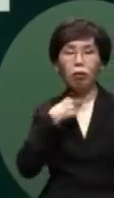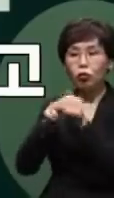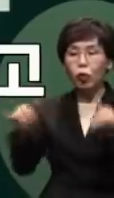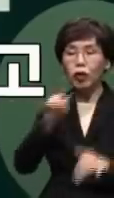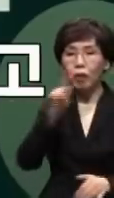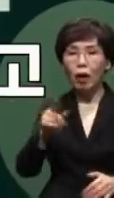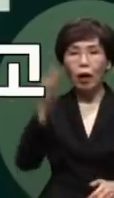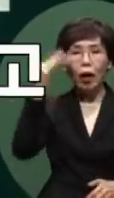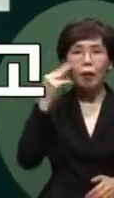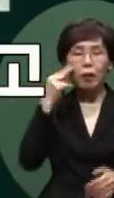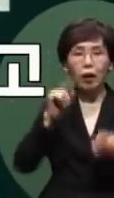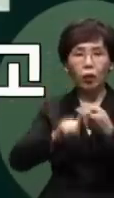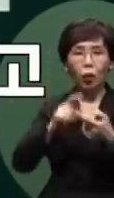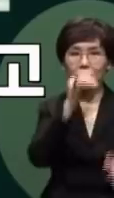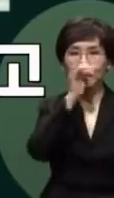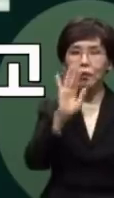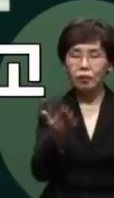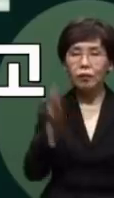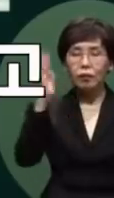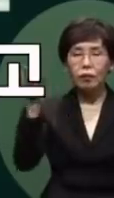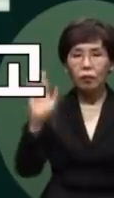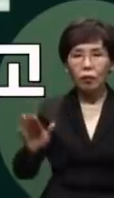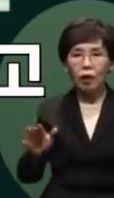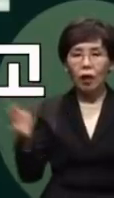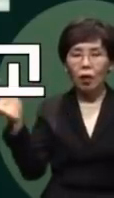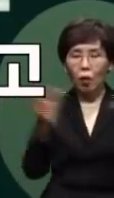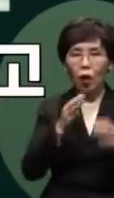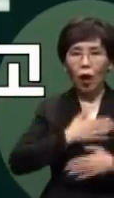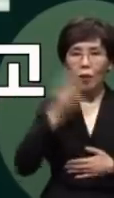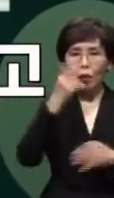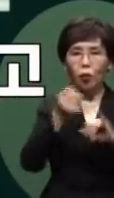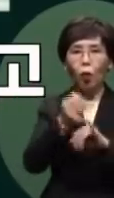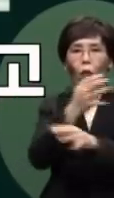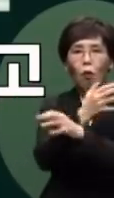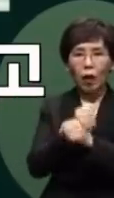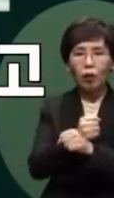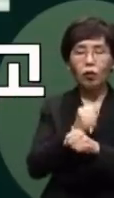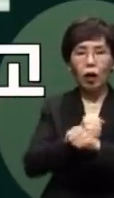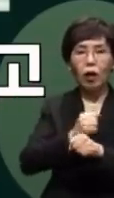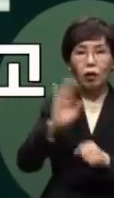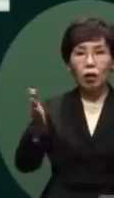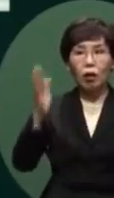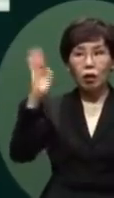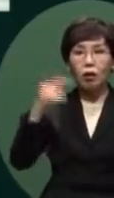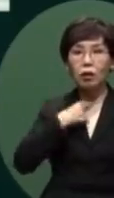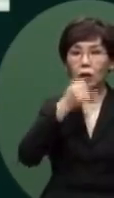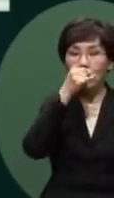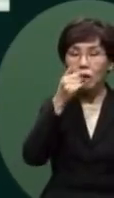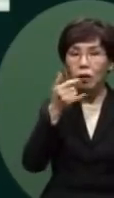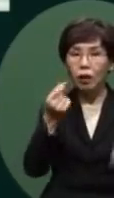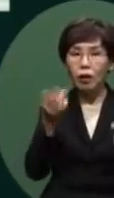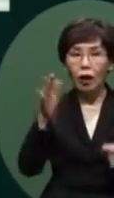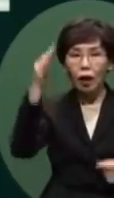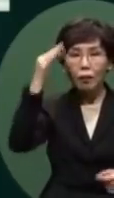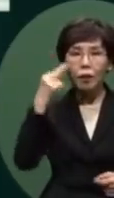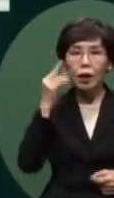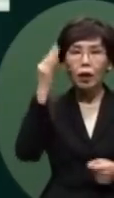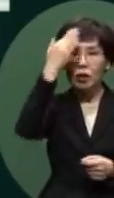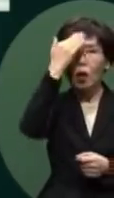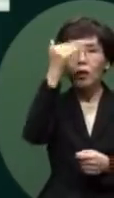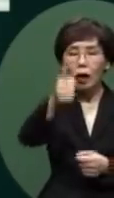네. 한미 동맹이 군사 동맹을 넘어서 포괄 안보 동맹으로 가야 된다 이런 말씀하신 것 같아요. 한미